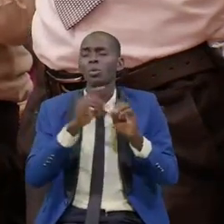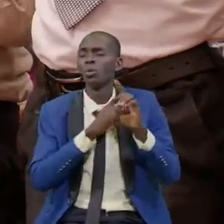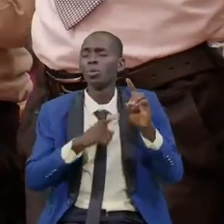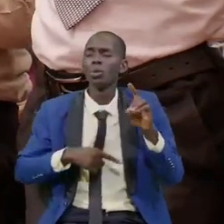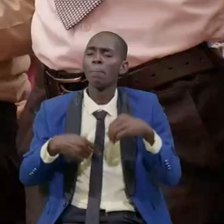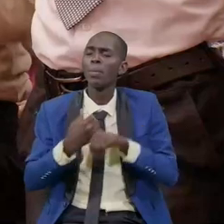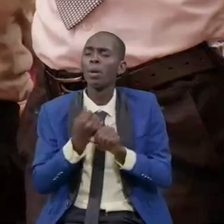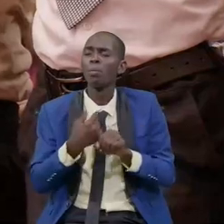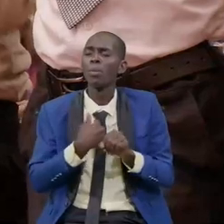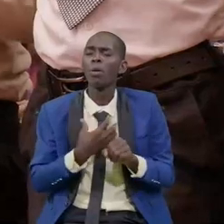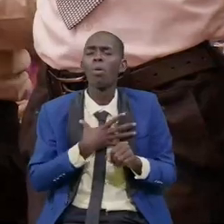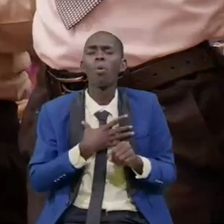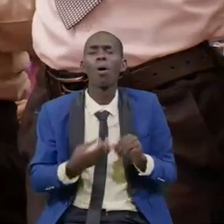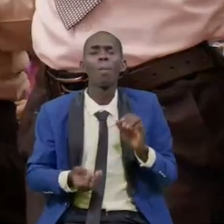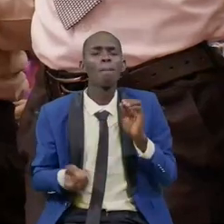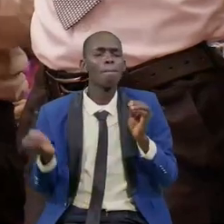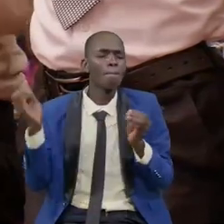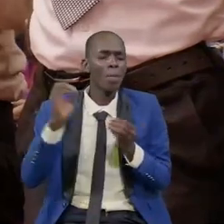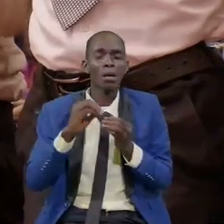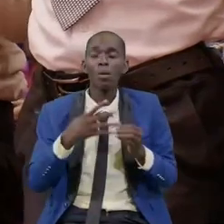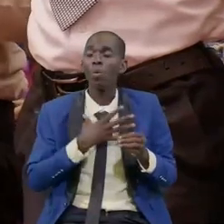Rends-moi plus blanc que la neige.